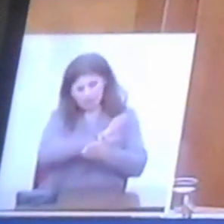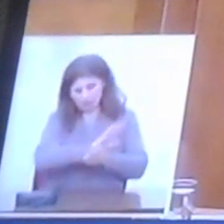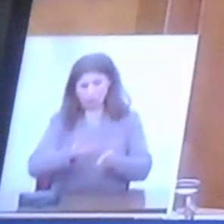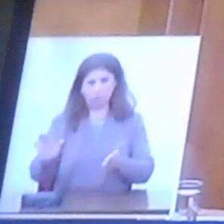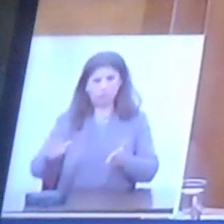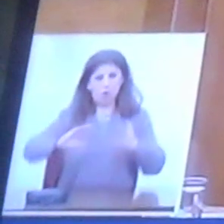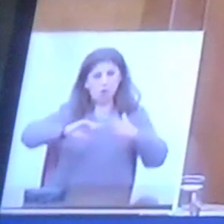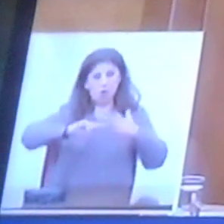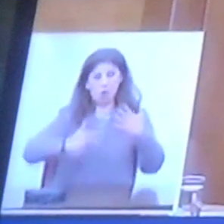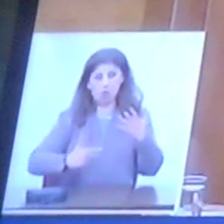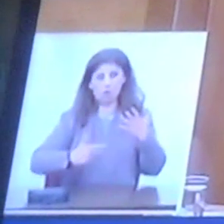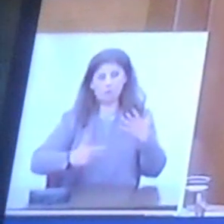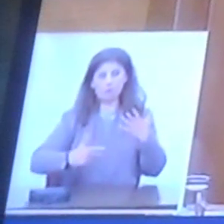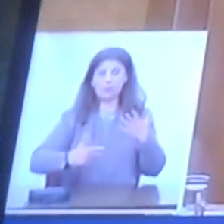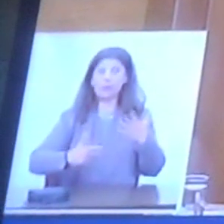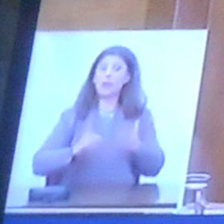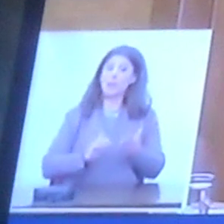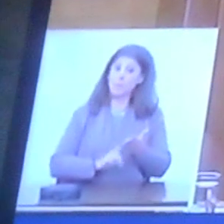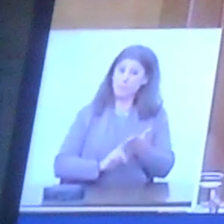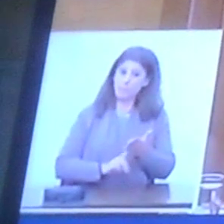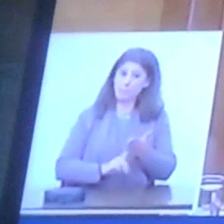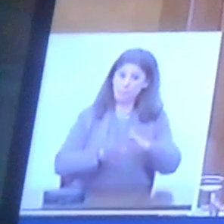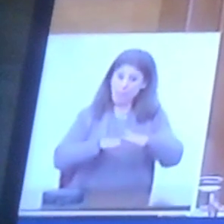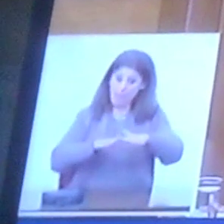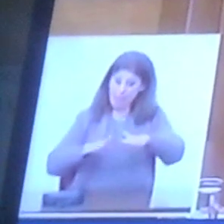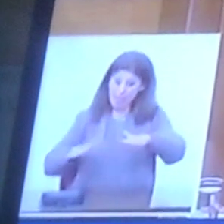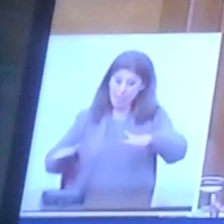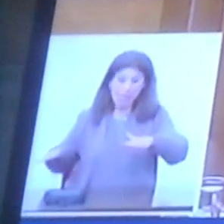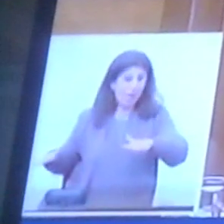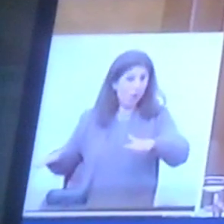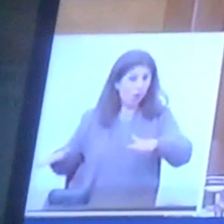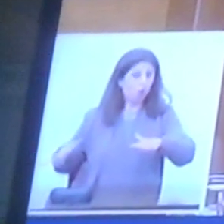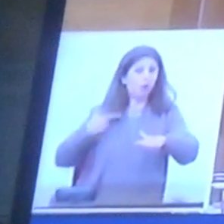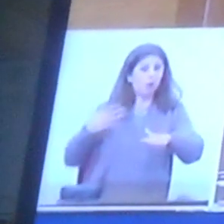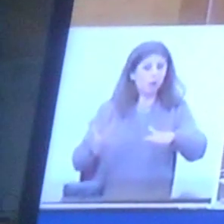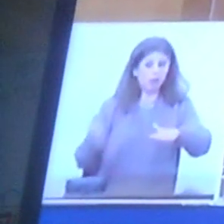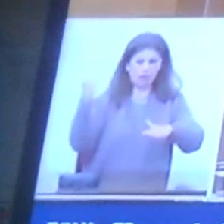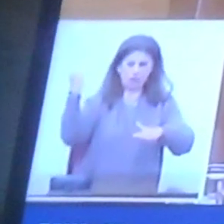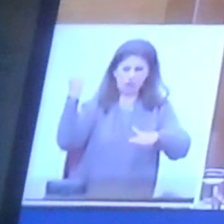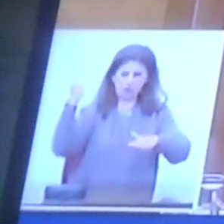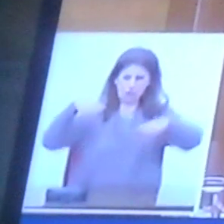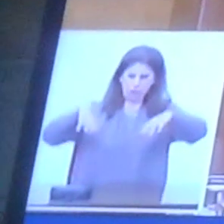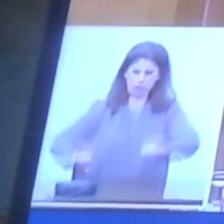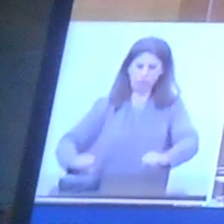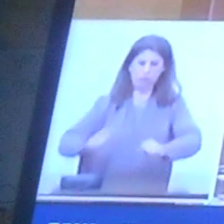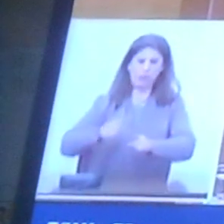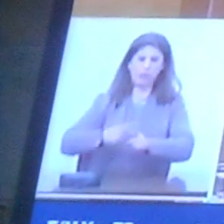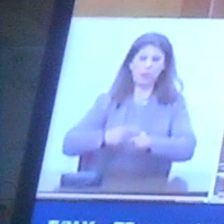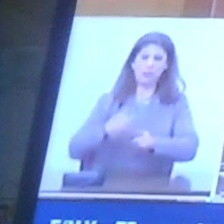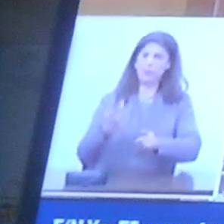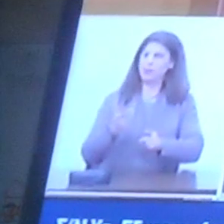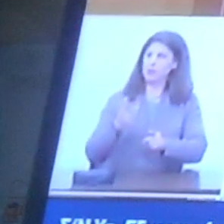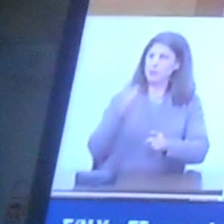φθηνός τρόπος να πάρει η Ελλάδα το Αιγαίο το πάρει το χέρι, αγαπητέ μου κύριε Υπουργέ, τα καταθέτω και στα πρακτικά είναι οι ψευδοδορυφόροι.